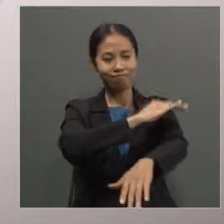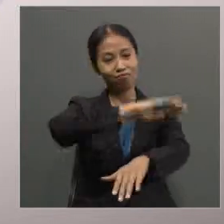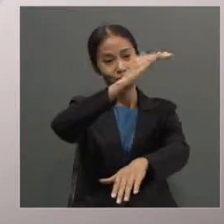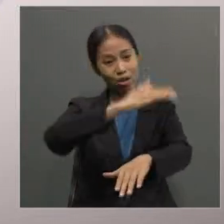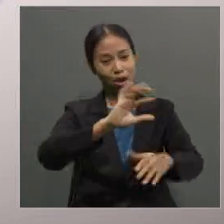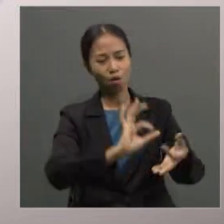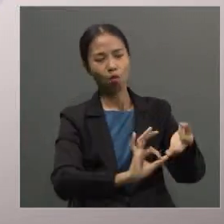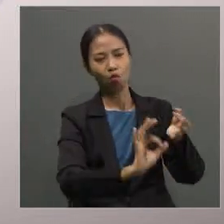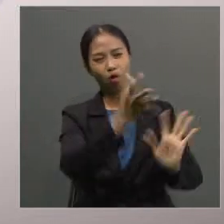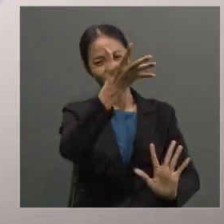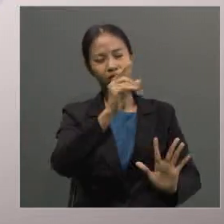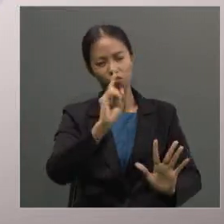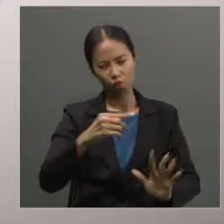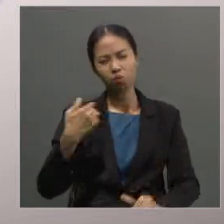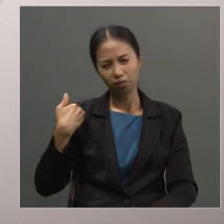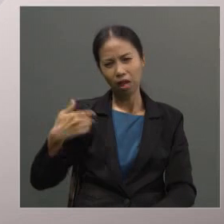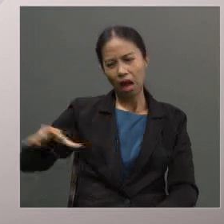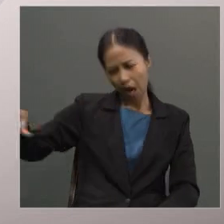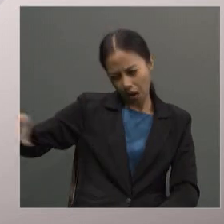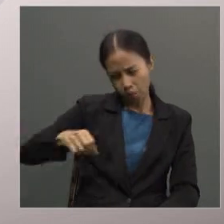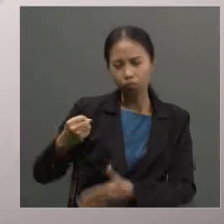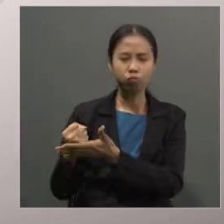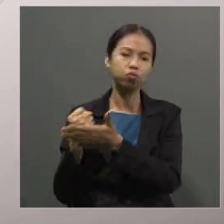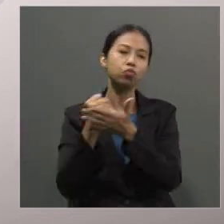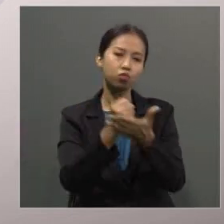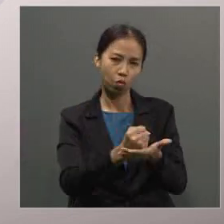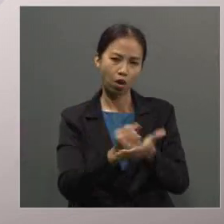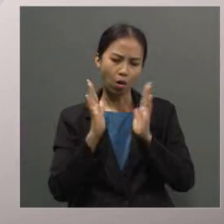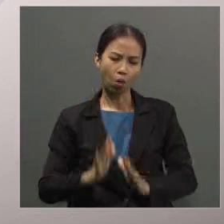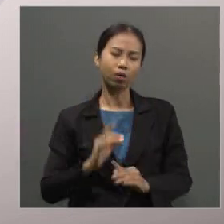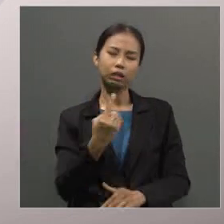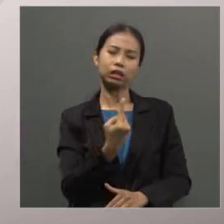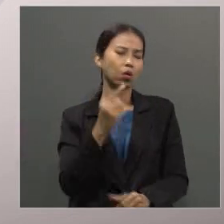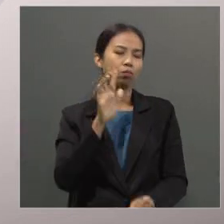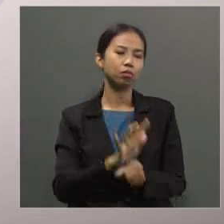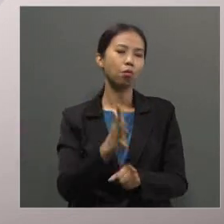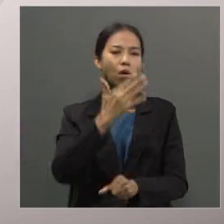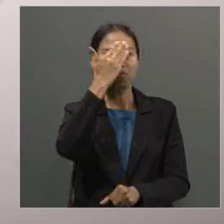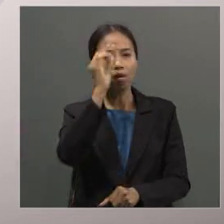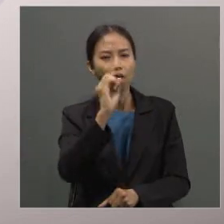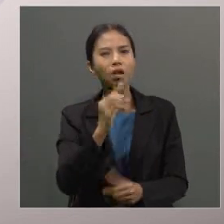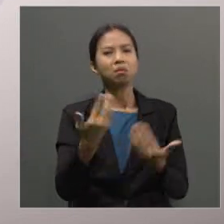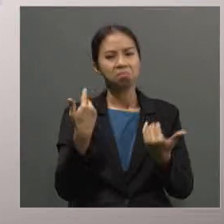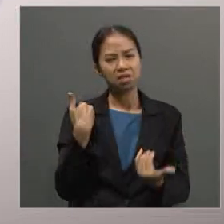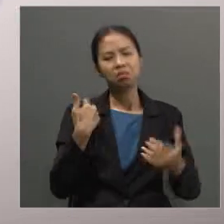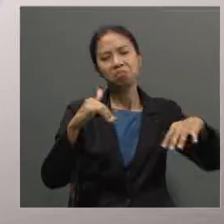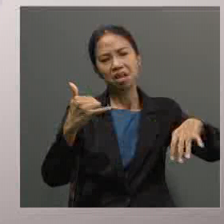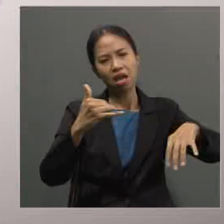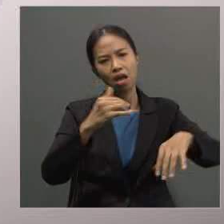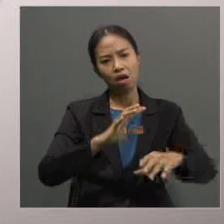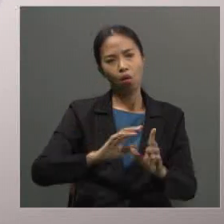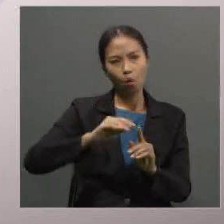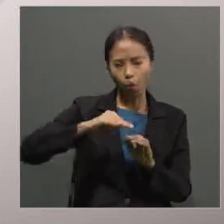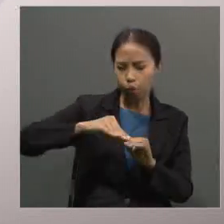ใช้อาจต้องใช้ในเครื่องมือเอาเครื่องมือมาช่วยนอกจากกำลังคนแล้วเพราะว่าบางพื้นที่อย่างที่เชรี่บอกไปสูง